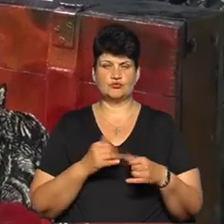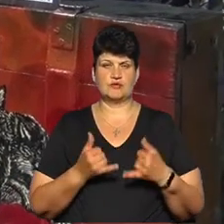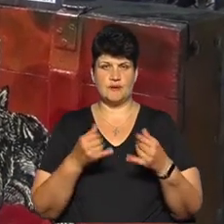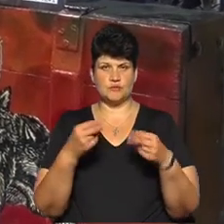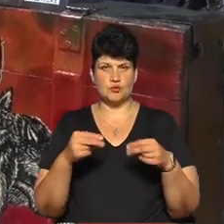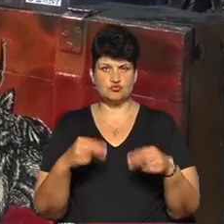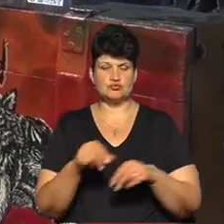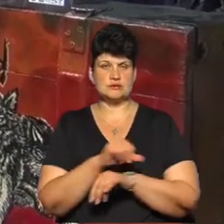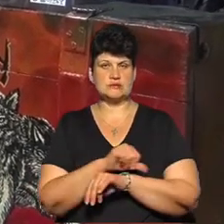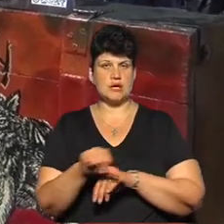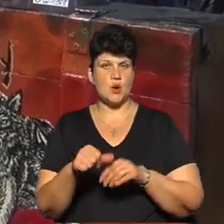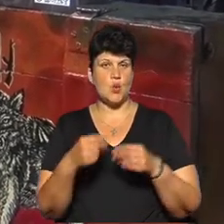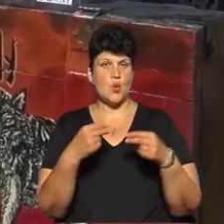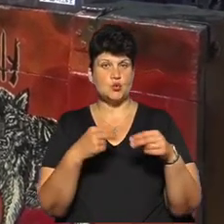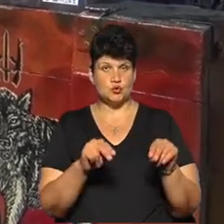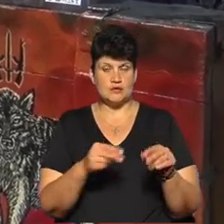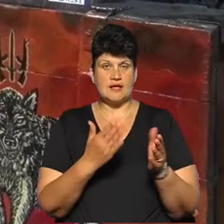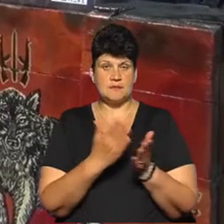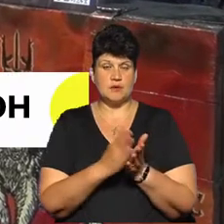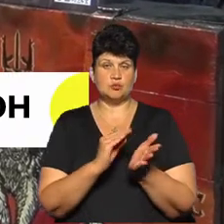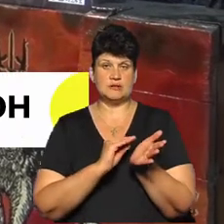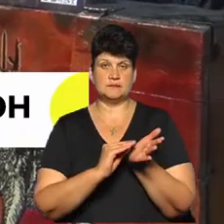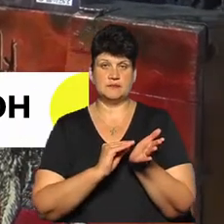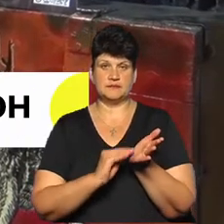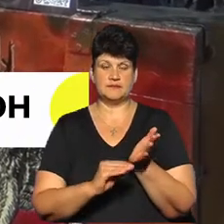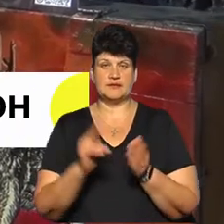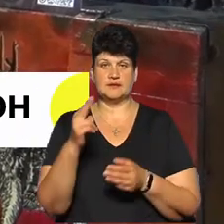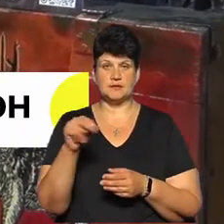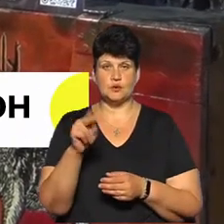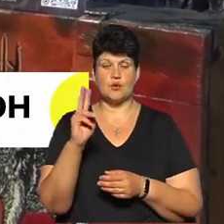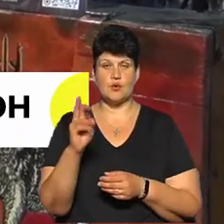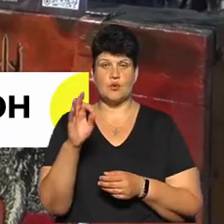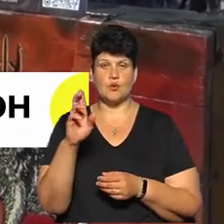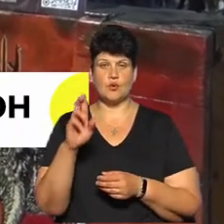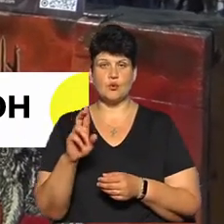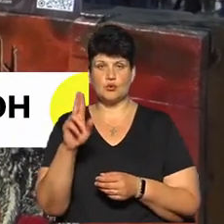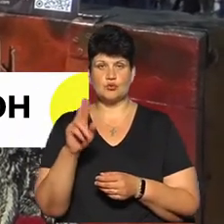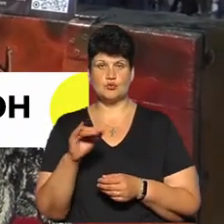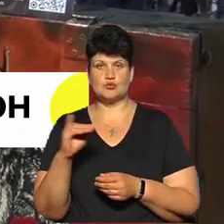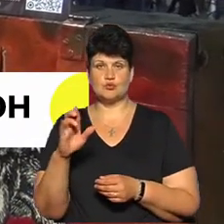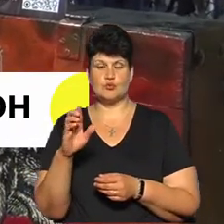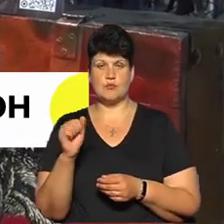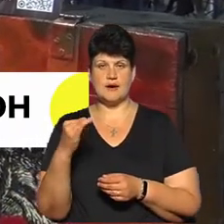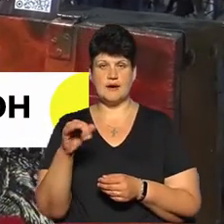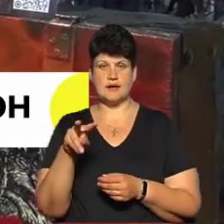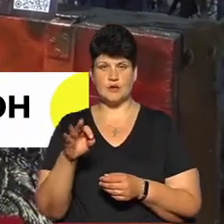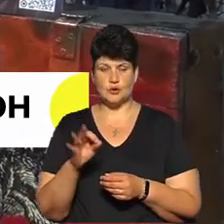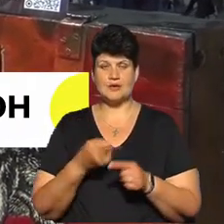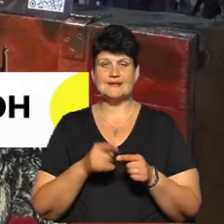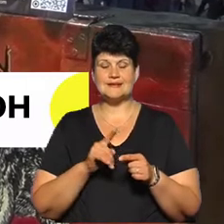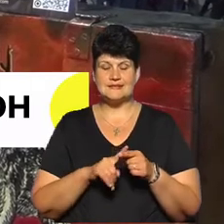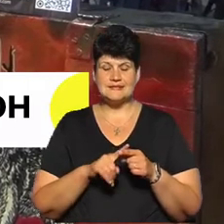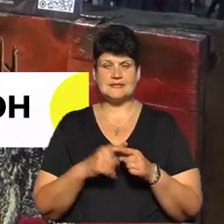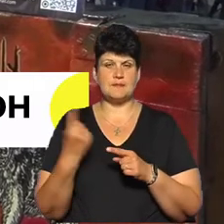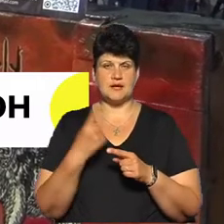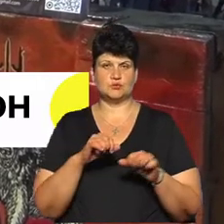кордоном. І мав бути підписаний Дмитром Куцюбайлом, другом да Вінчі, це славним командиром першої штурмової,